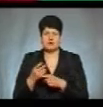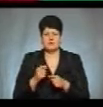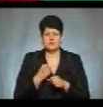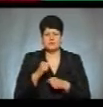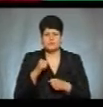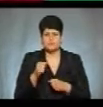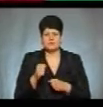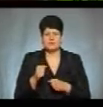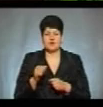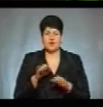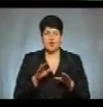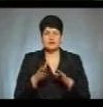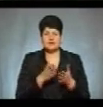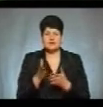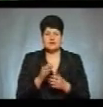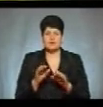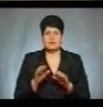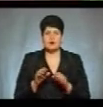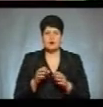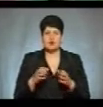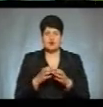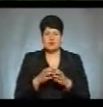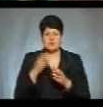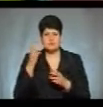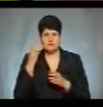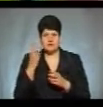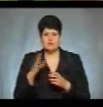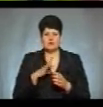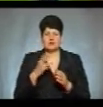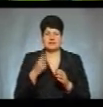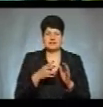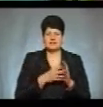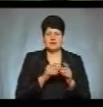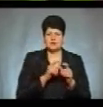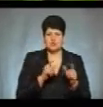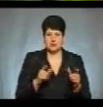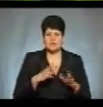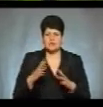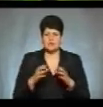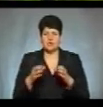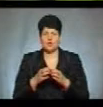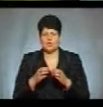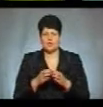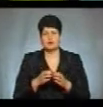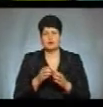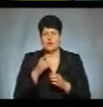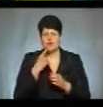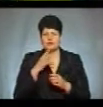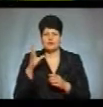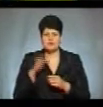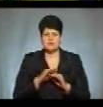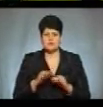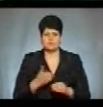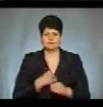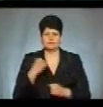і координаційними вправами. Команда міста Хмельницький склали учні 29-ї школи. Тренер команди Вадим Харрісон каже, всі учні налаштовані